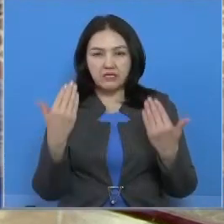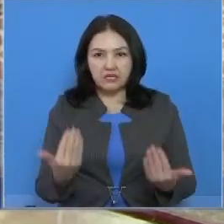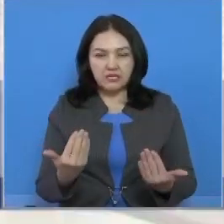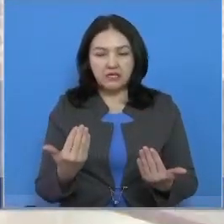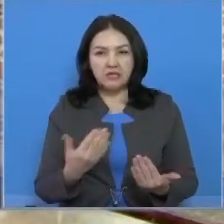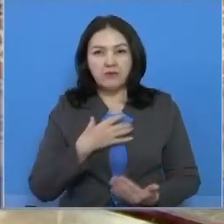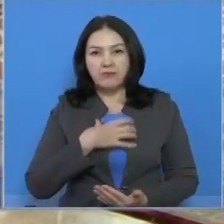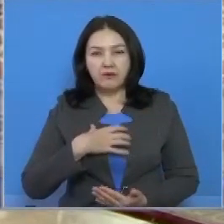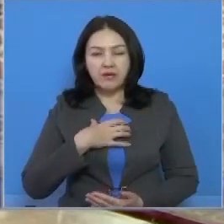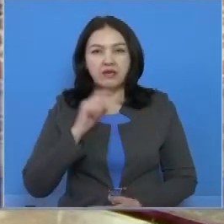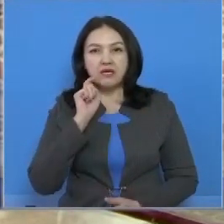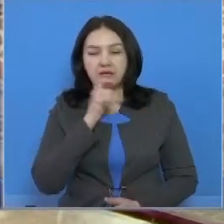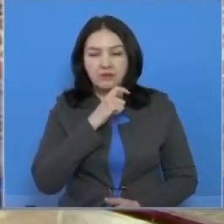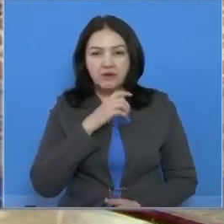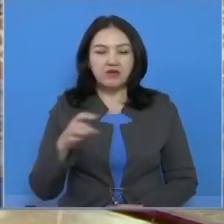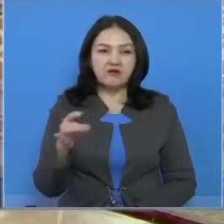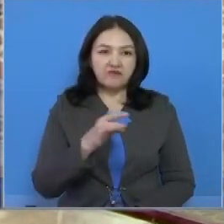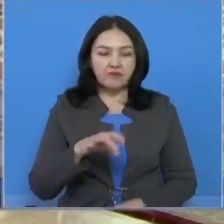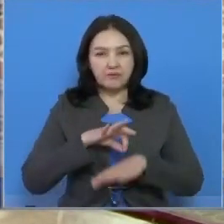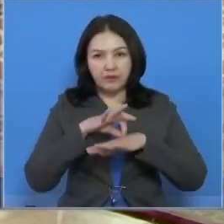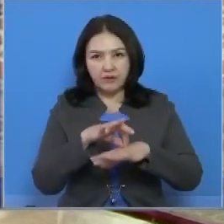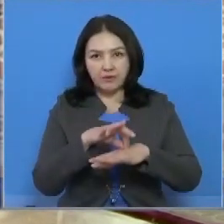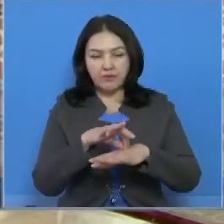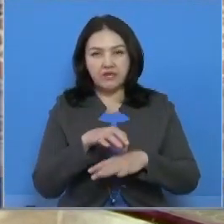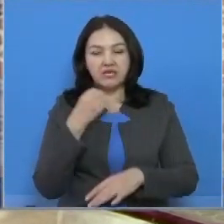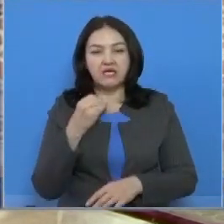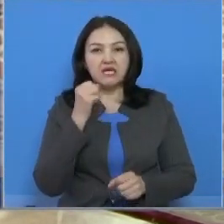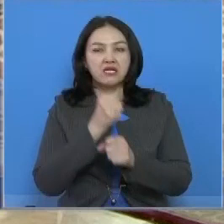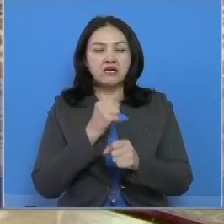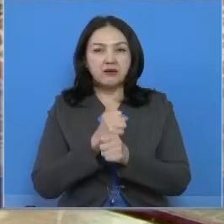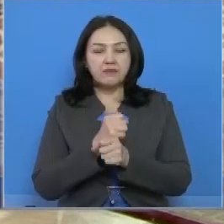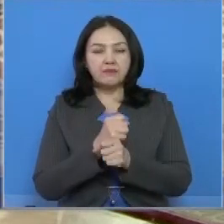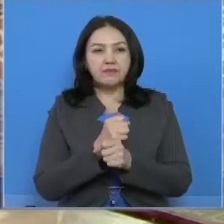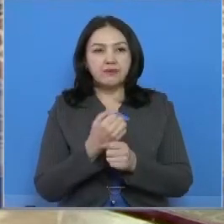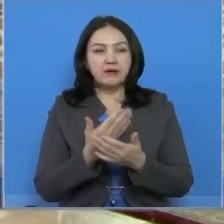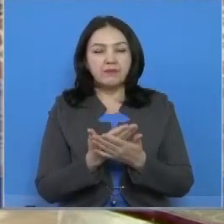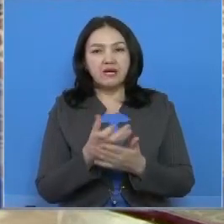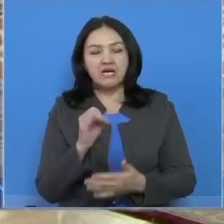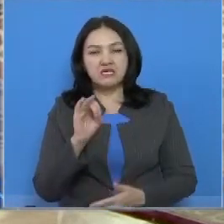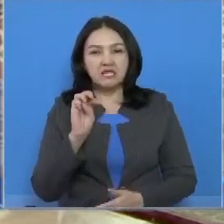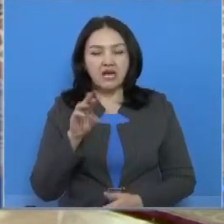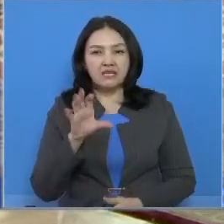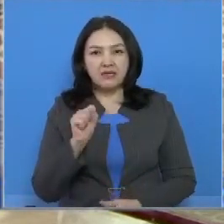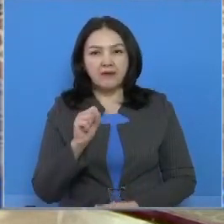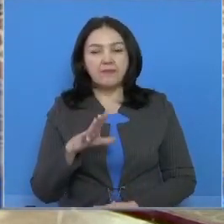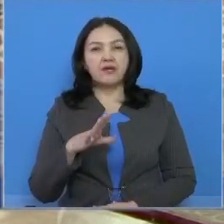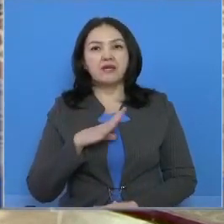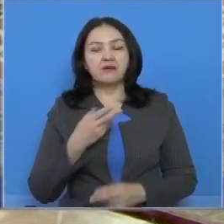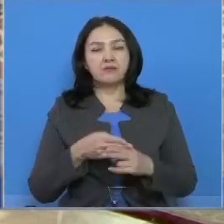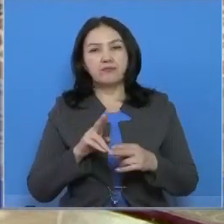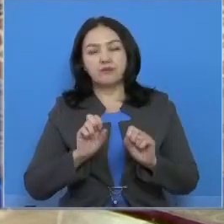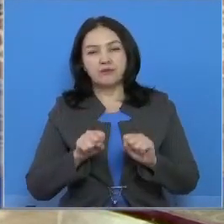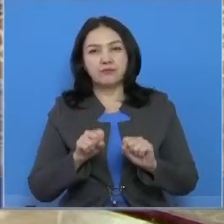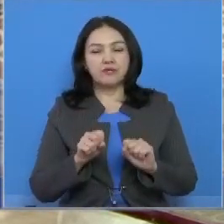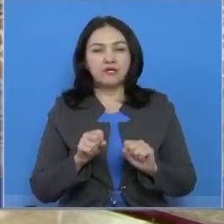вот назрели экономические реформы проходят и работа скажем маслихата Ну маслихата